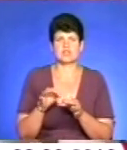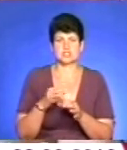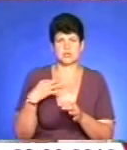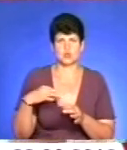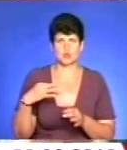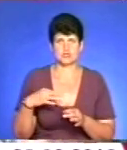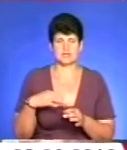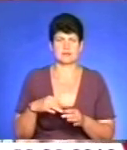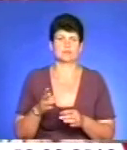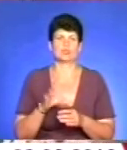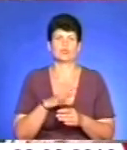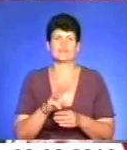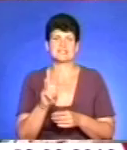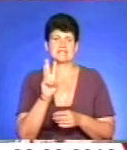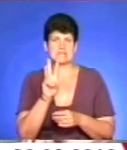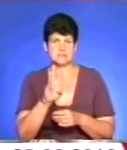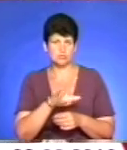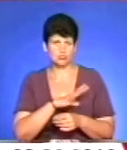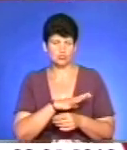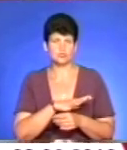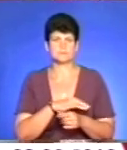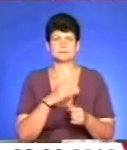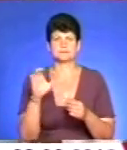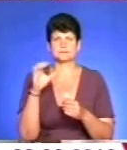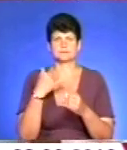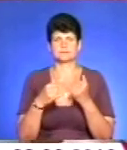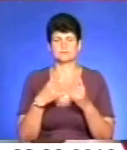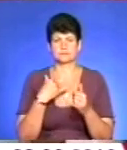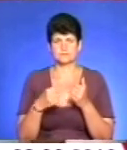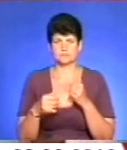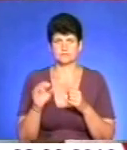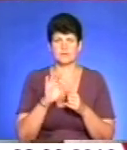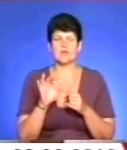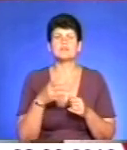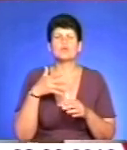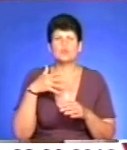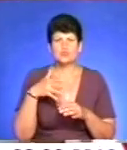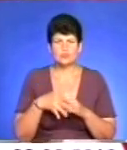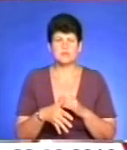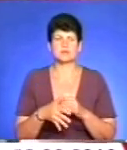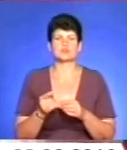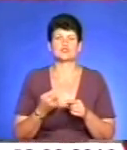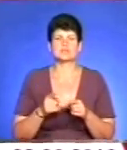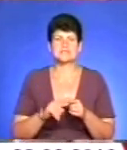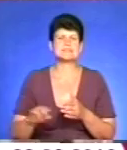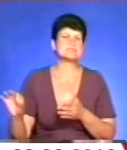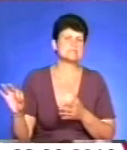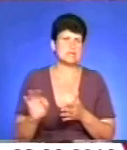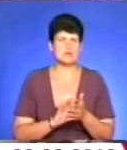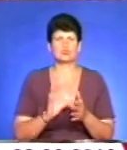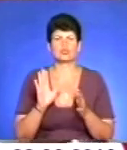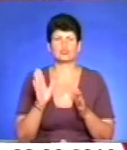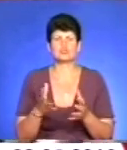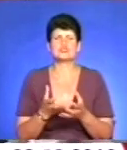український тризуб, на яких були вишиті жовто-блакитні кольори. Вони розуміли, що через це одразу почнуться ще